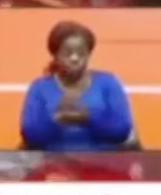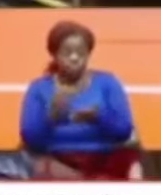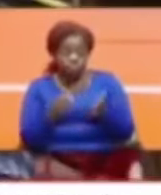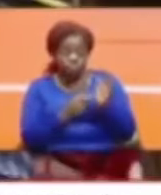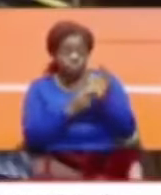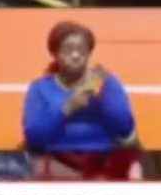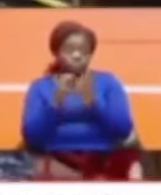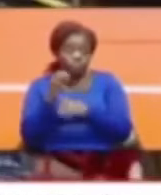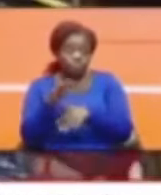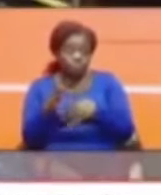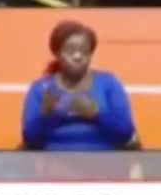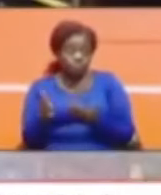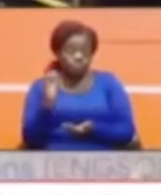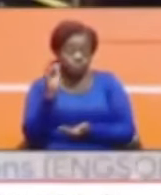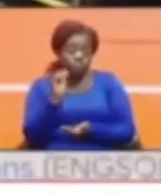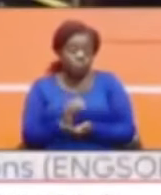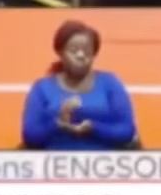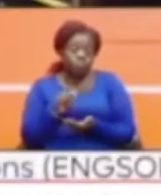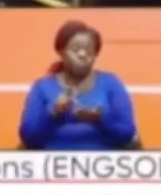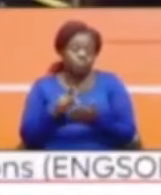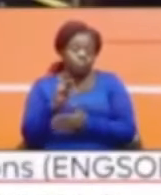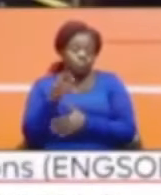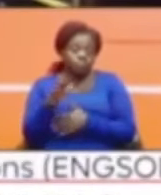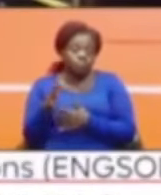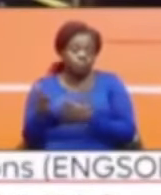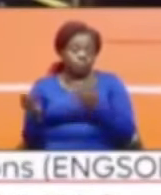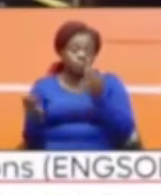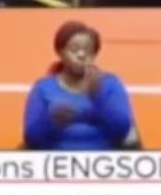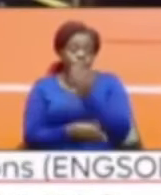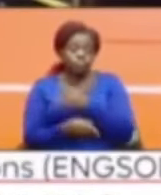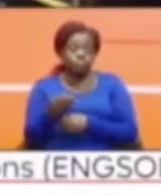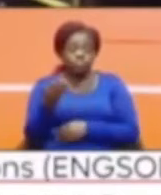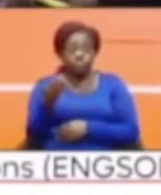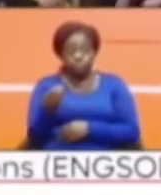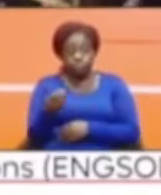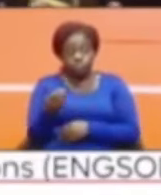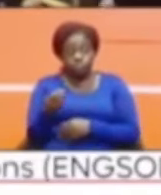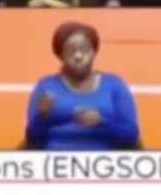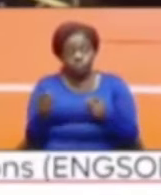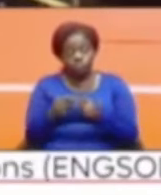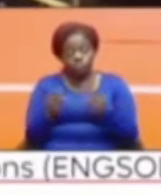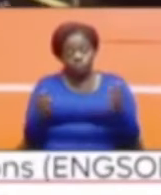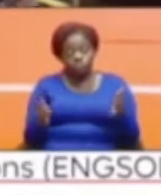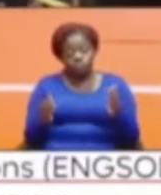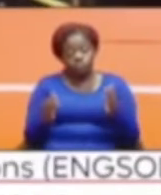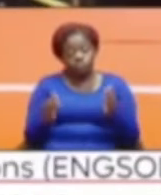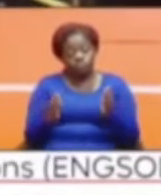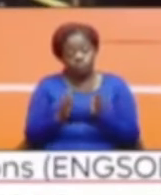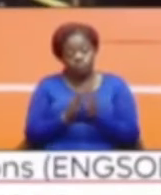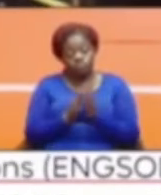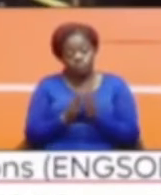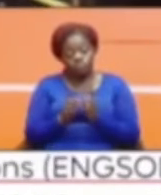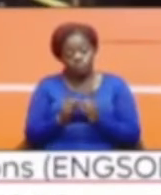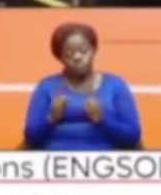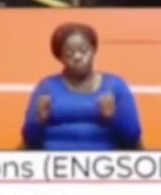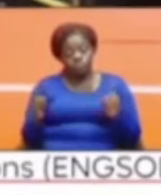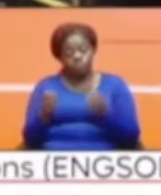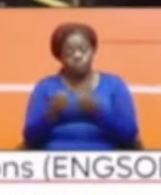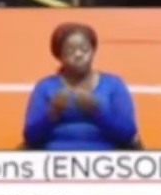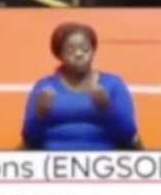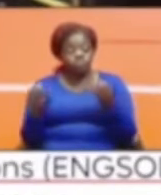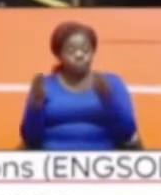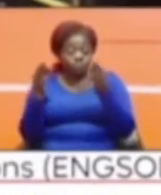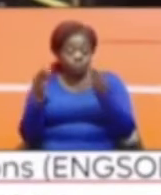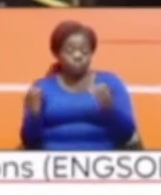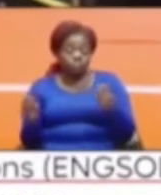mwoleso guno. Nga tukendeza ku bisale byaffe mu Harvest Money. And it is a range. Turanginga mu bintu bingi, but ojja